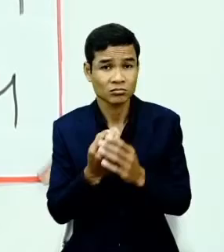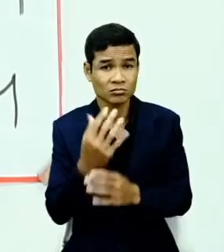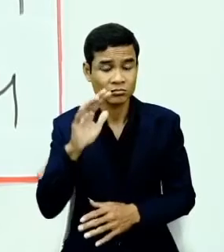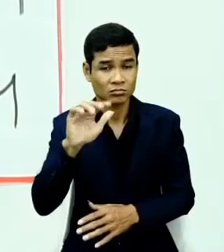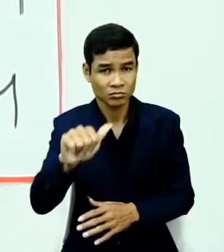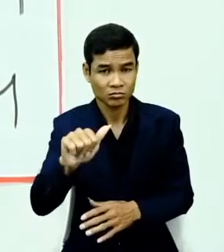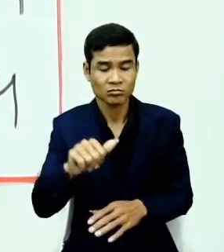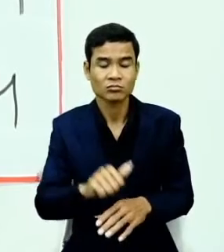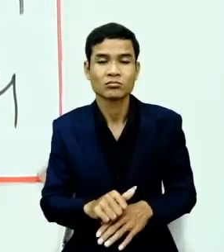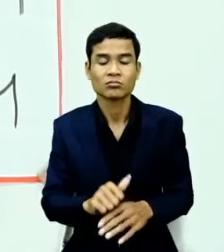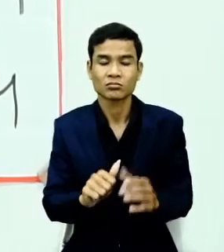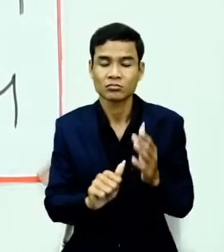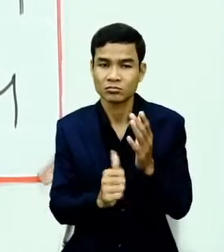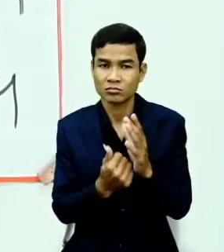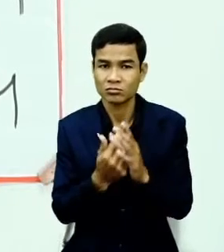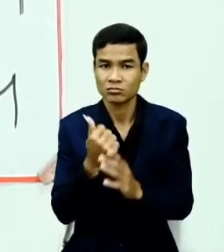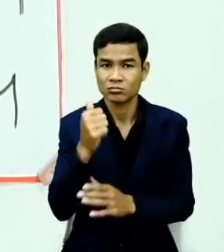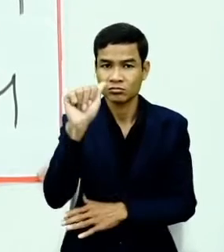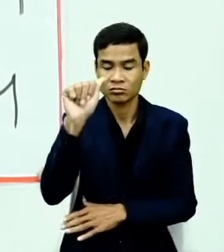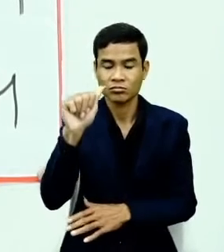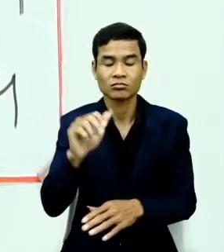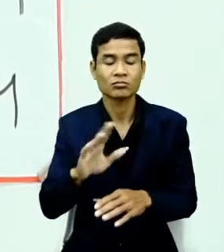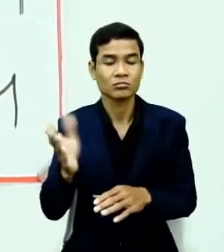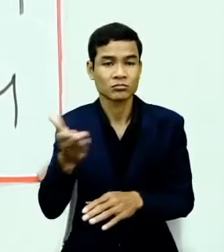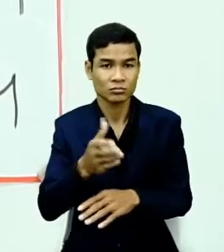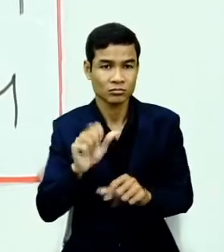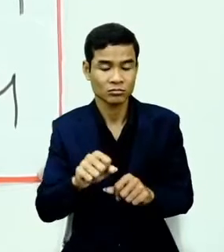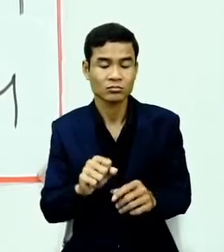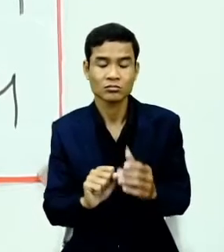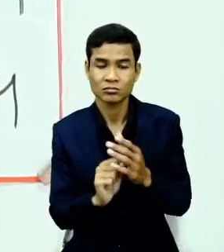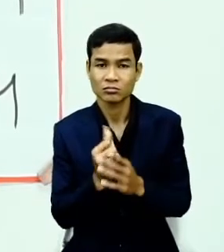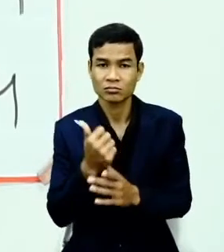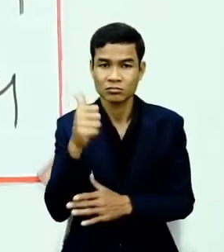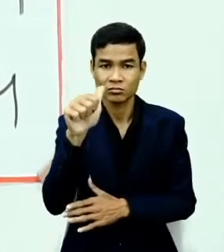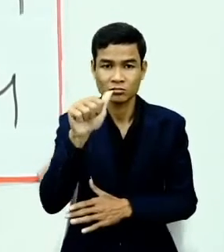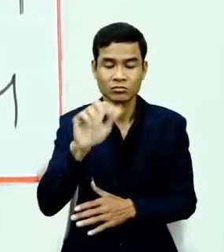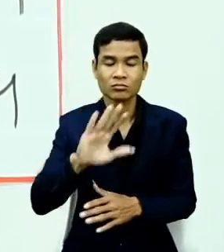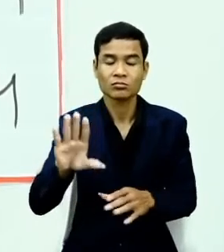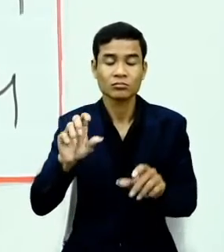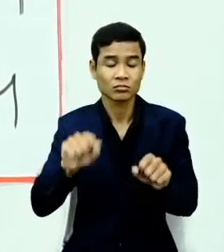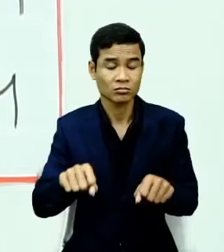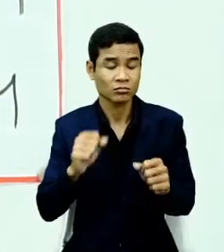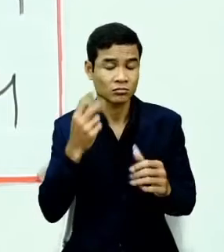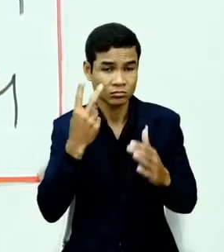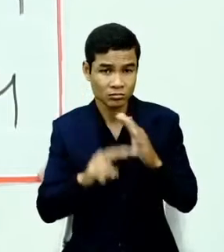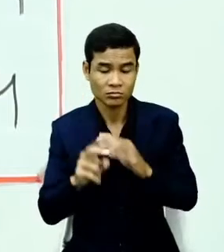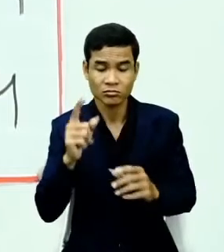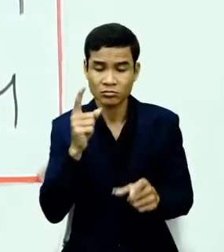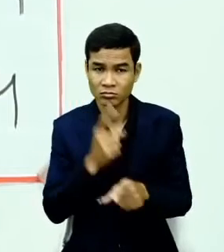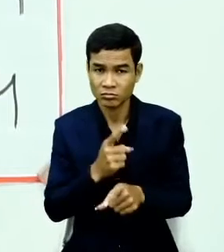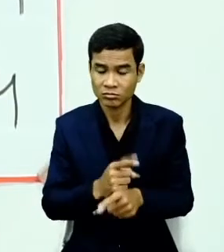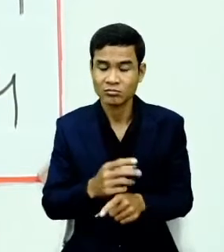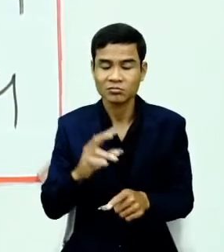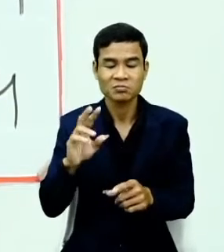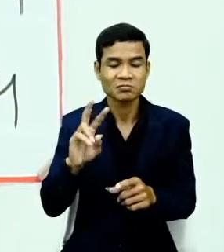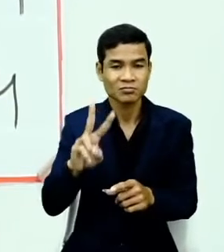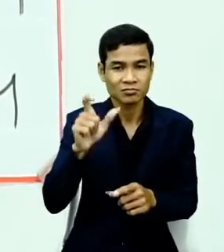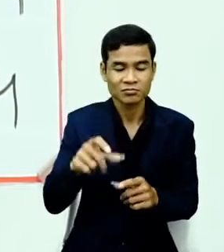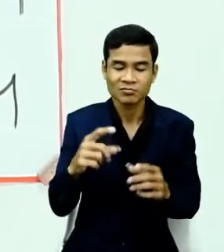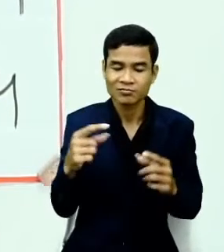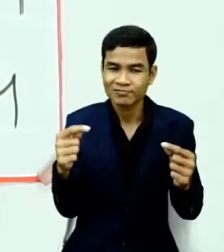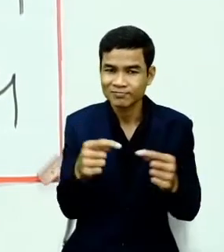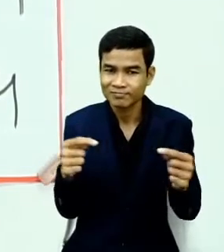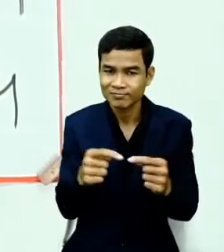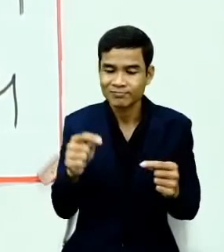ចាសង្ឃឹមថាកូនប្រកាសជាបានចូលរួមប៉ាន់ស្មាននៅខ្លឹមសាររបស់យើងបានត្រឹមត្រូវណាតាំងពីអ្នកនេះគឺមិនឆ្លោះគ្នាទេ